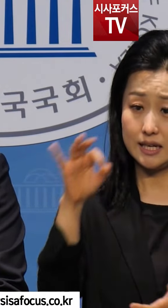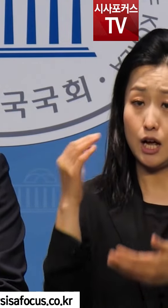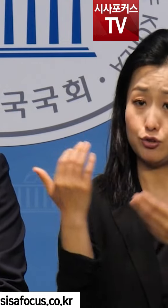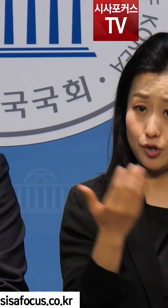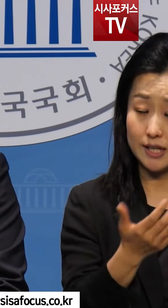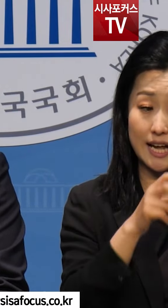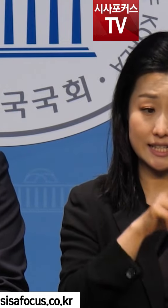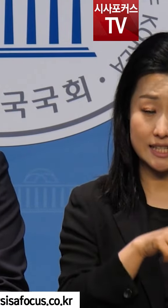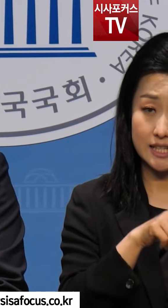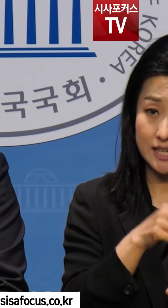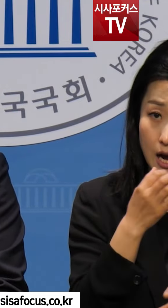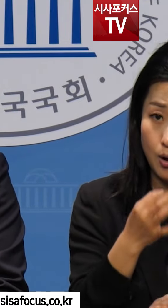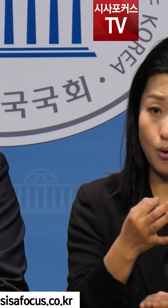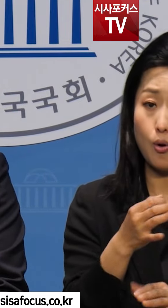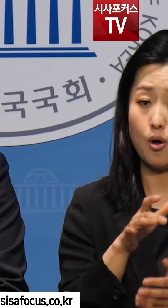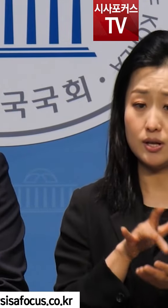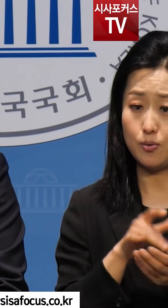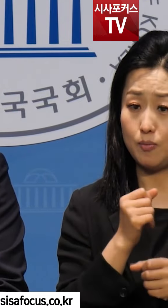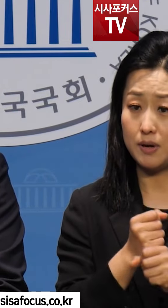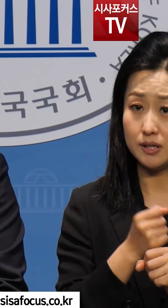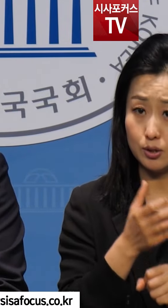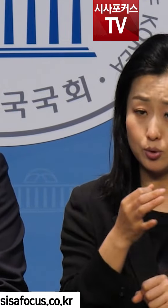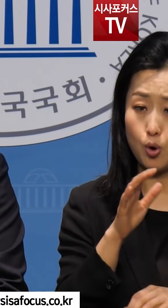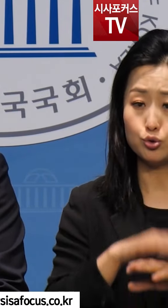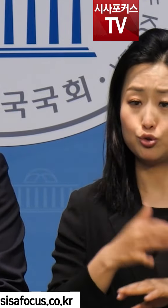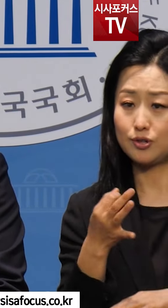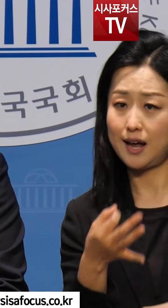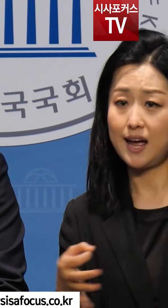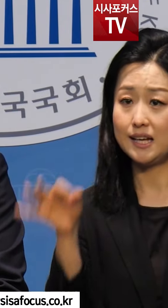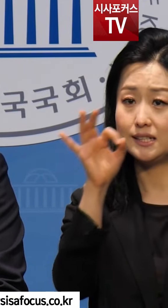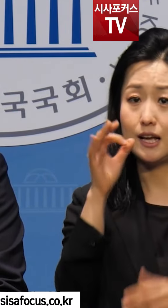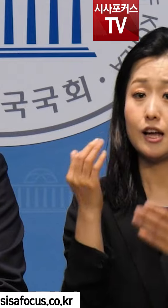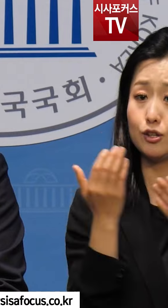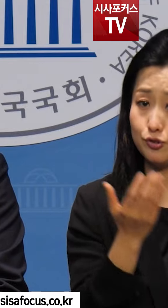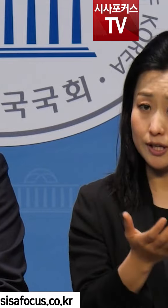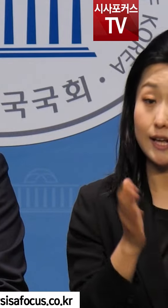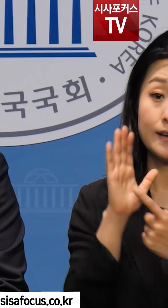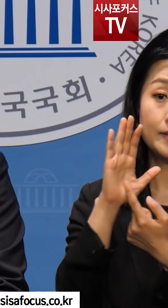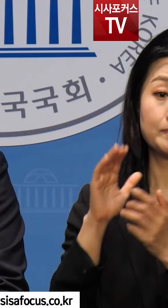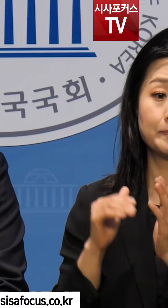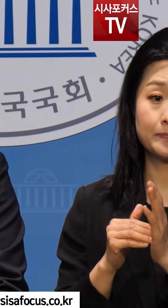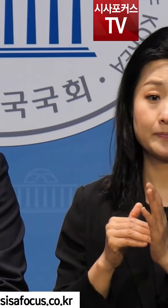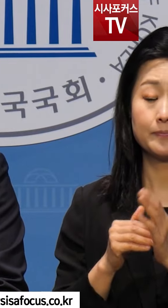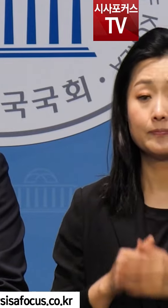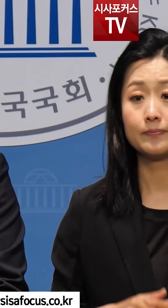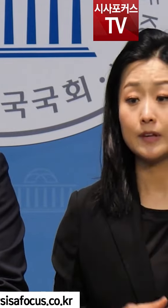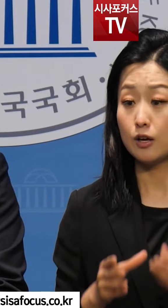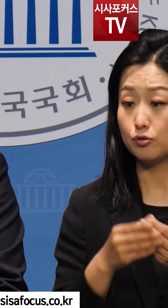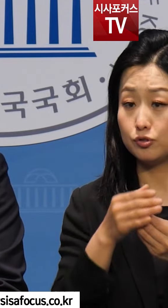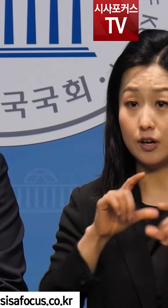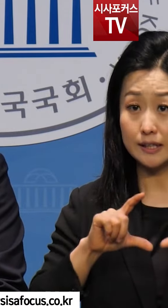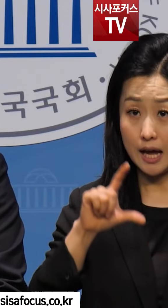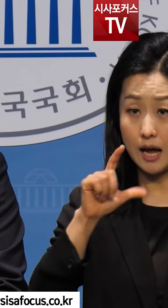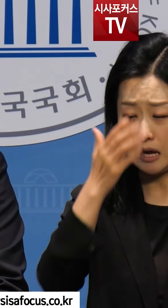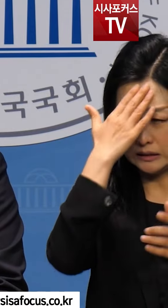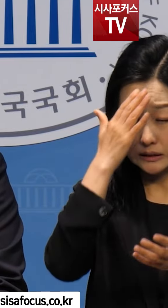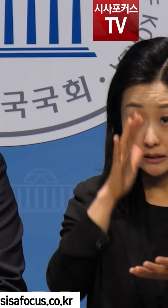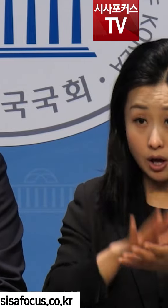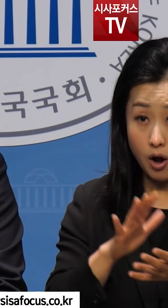진찰료와 조제료 등 건강보험 수가를 대폭 인상하겠다고 밝혔습니다. 이번 추석에